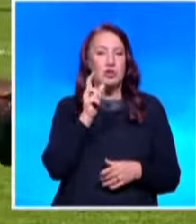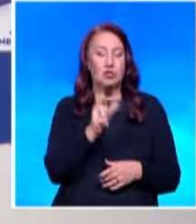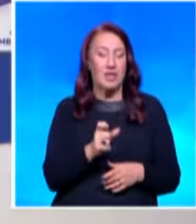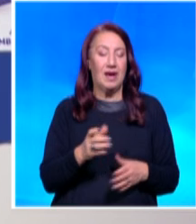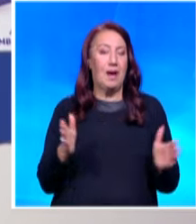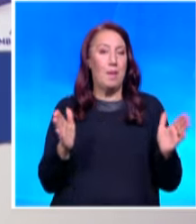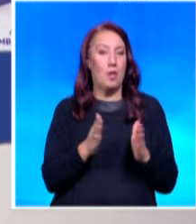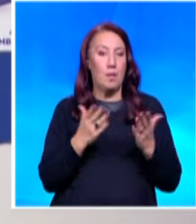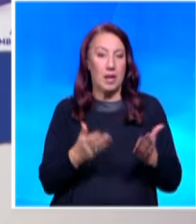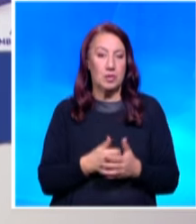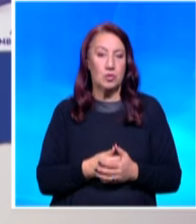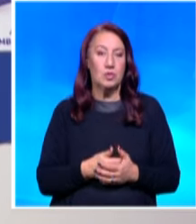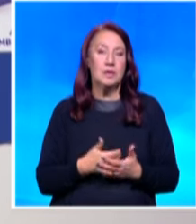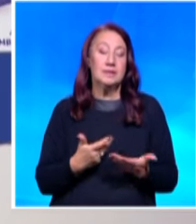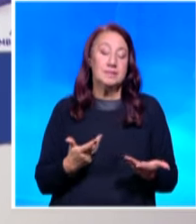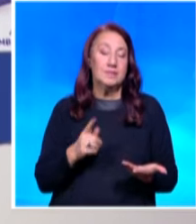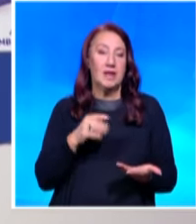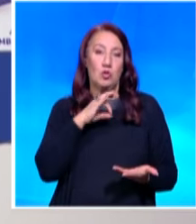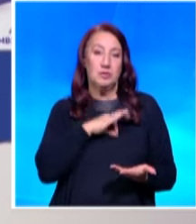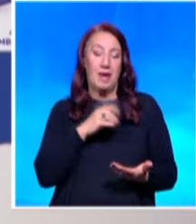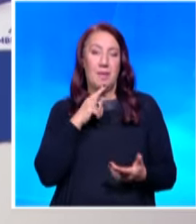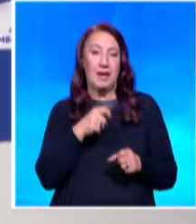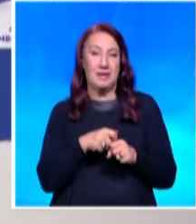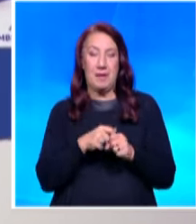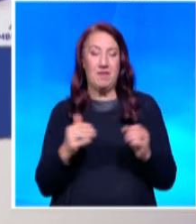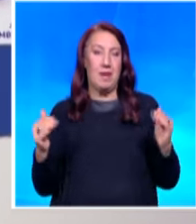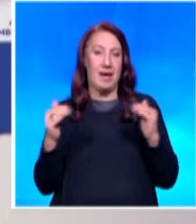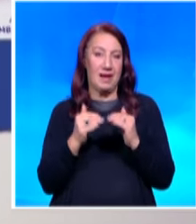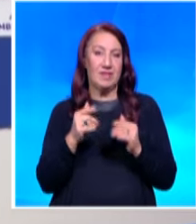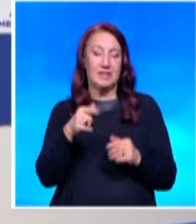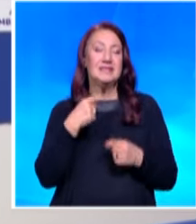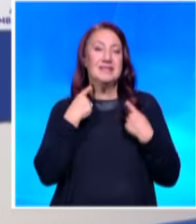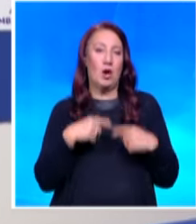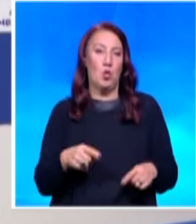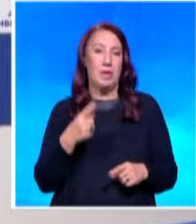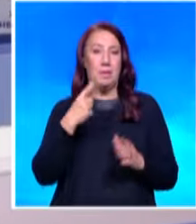успяхме да изравним. Така че това не лиши от точката.